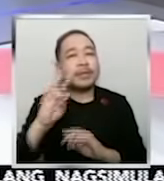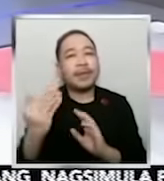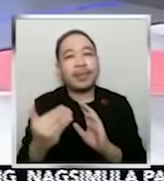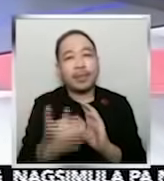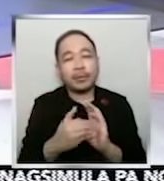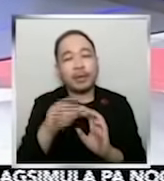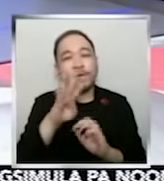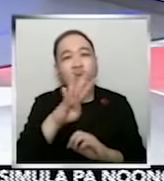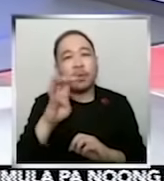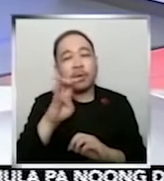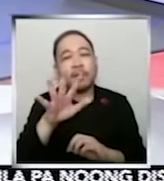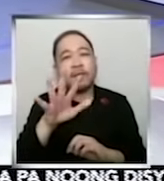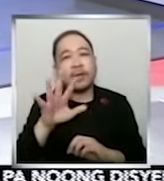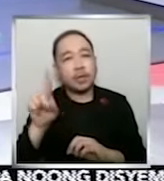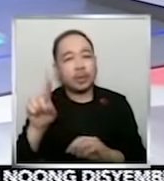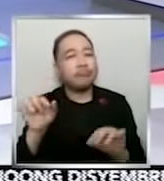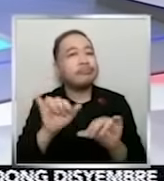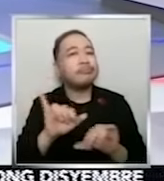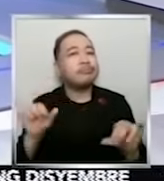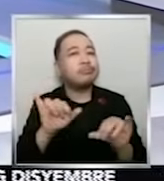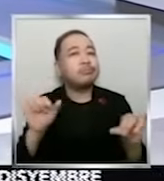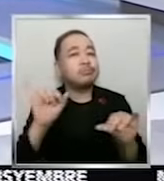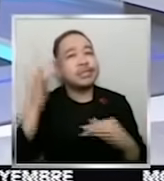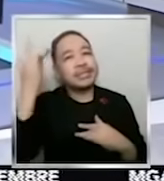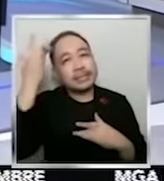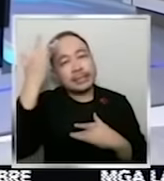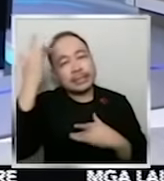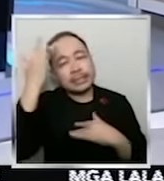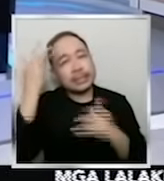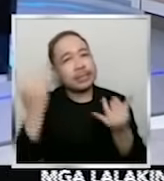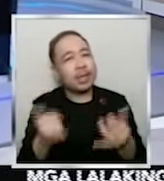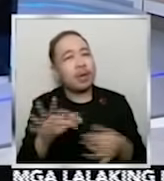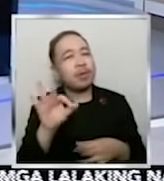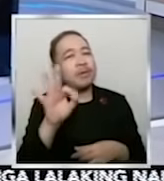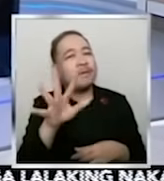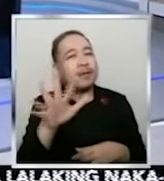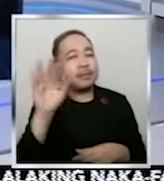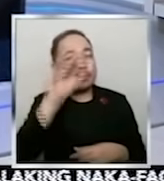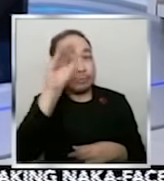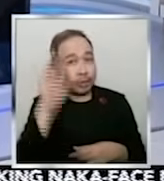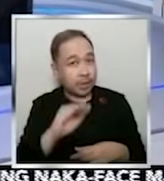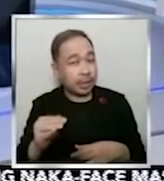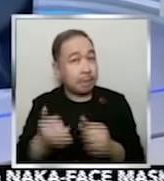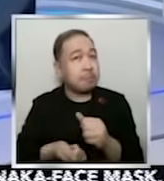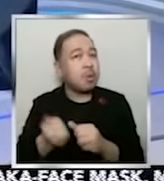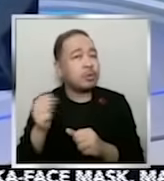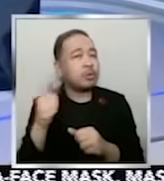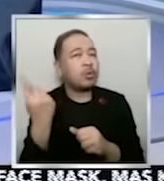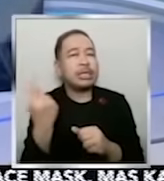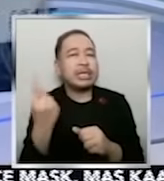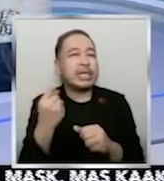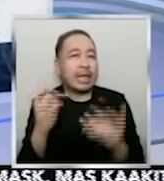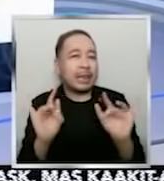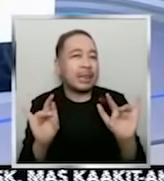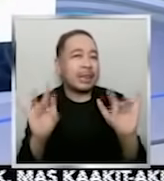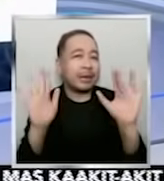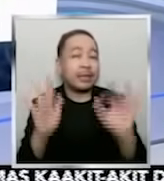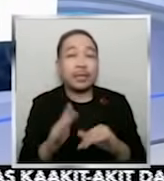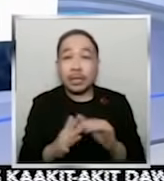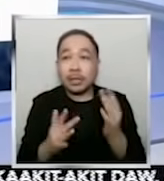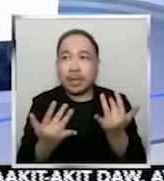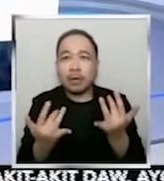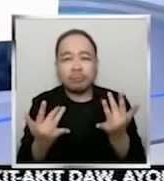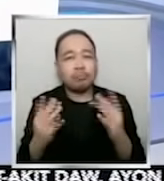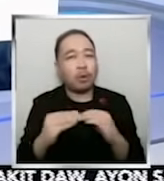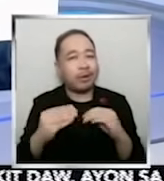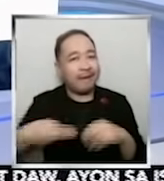247,451 ang mga aktibong kaso kung saan 95% o karamihan po ay mild. Mas marami rin kasi kumpara sa bilang